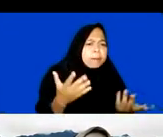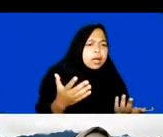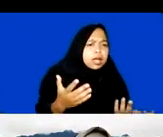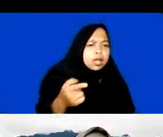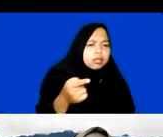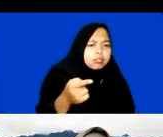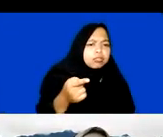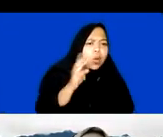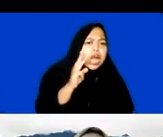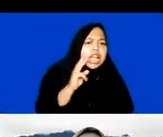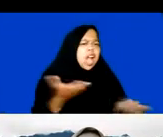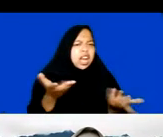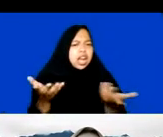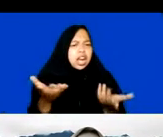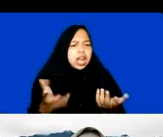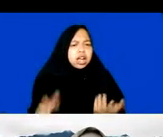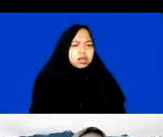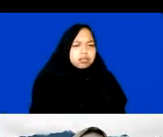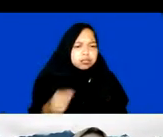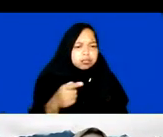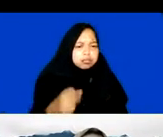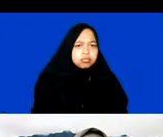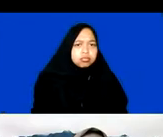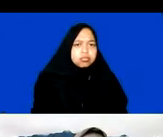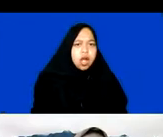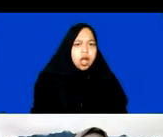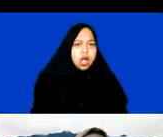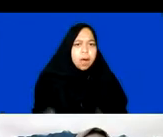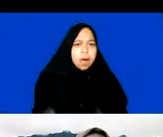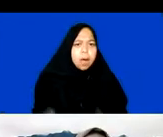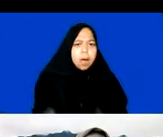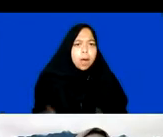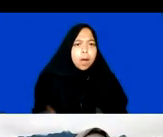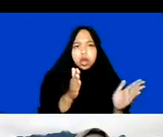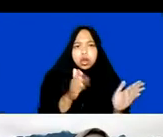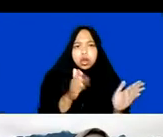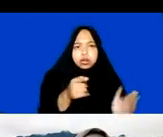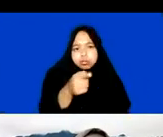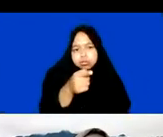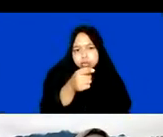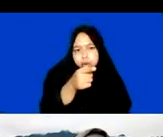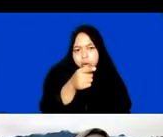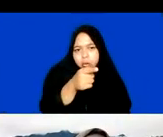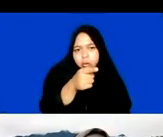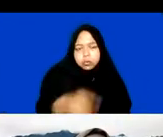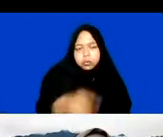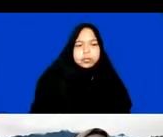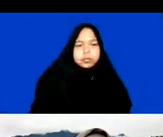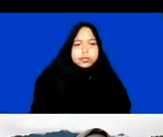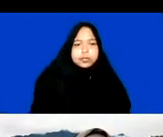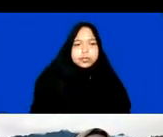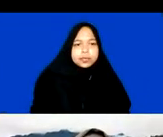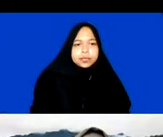apa namanya? Teknik pewarnaan apa nih Mas? Atau ini yang mana? Ini nih yang